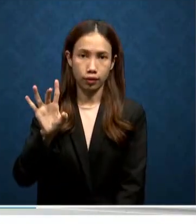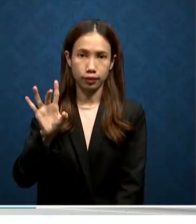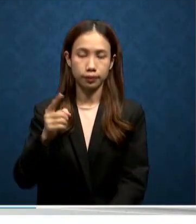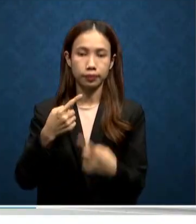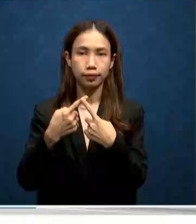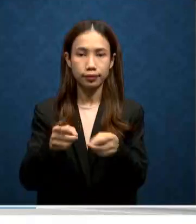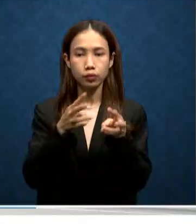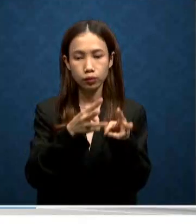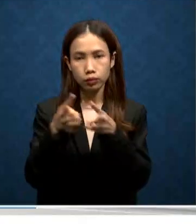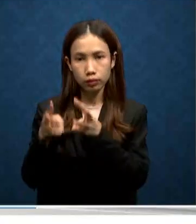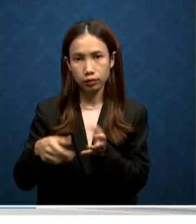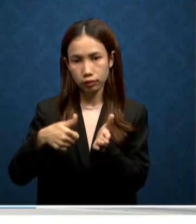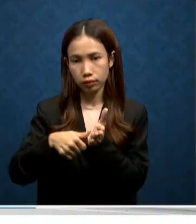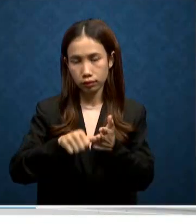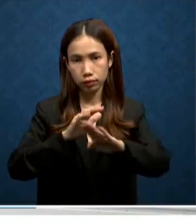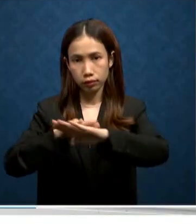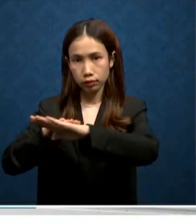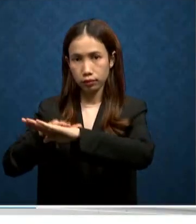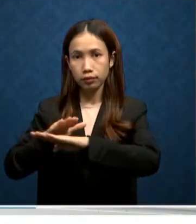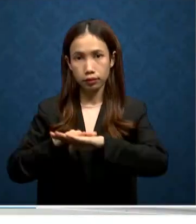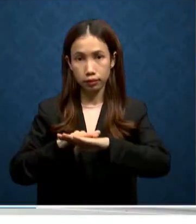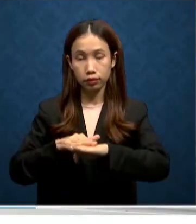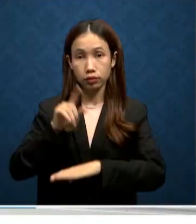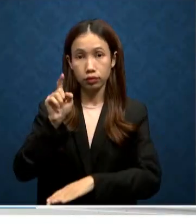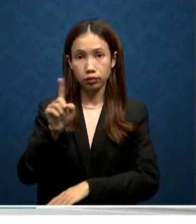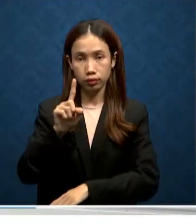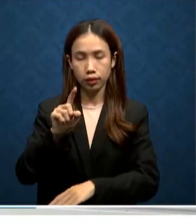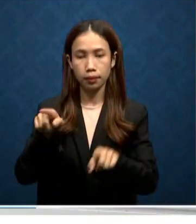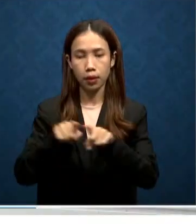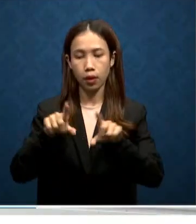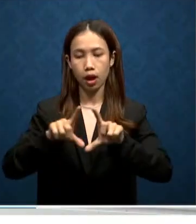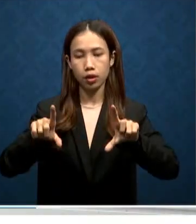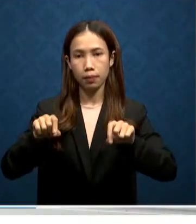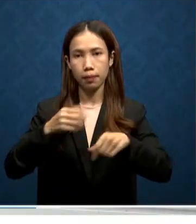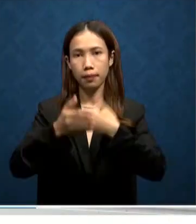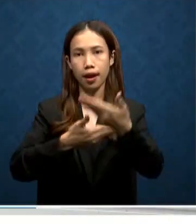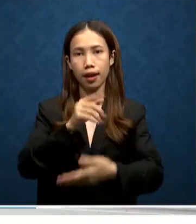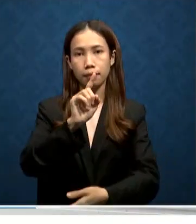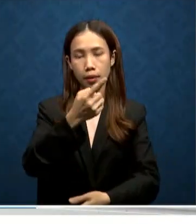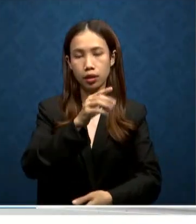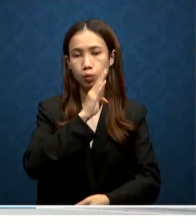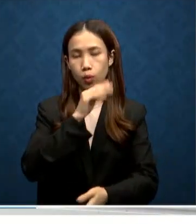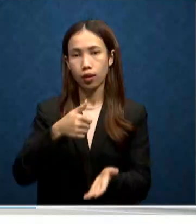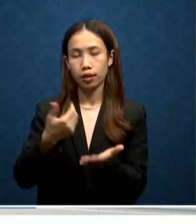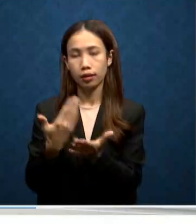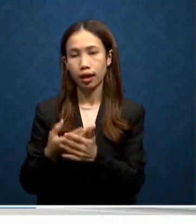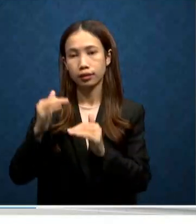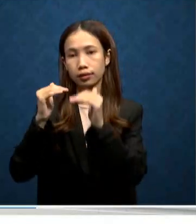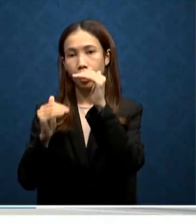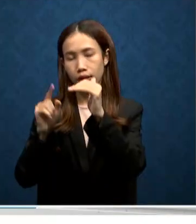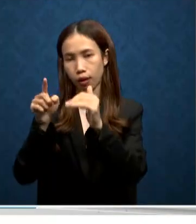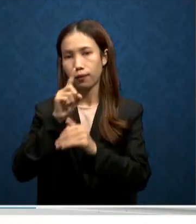กระบวนการการติดตามหนี้เราก็จะมีการนำออกประมูลใหม่แล้วก็ถ้าเกิดหนี้ส่วนต่างเราก็จะฟ้อง